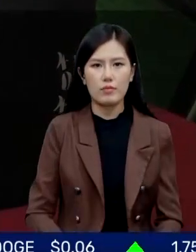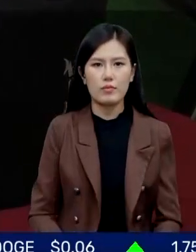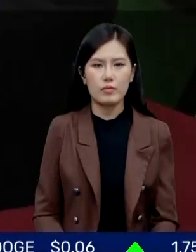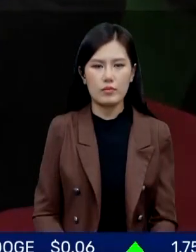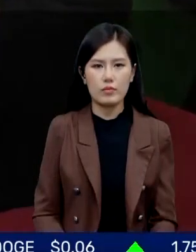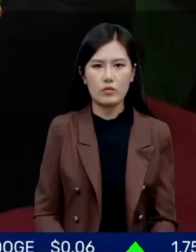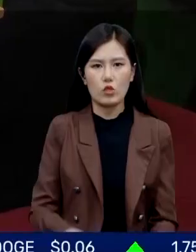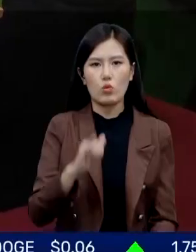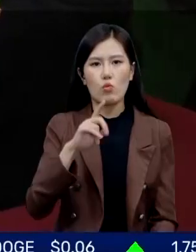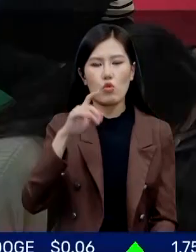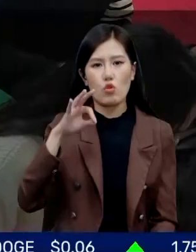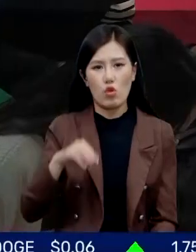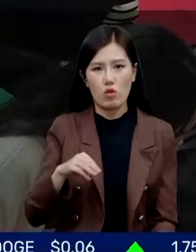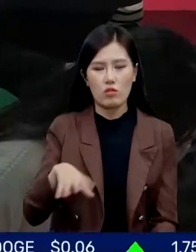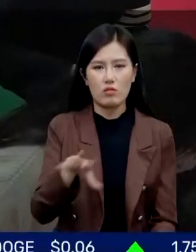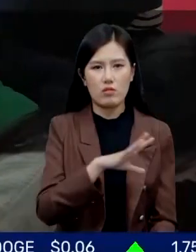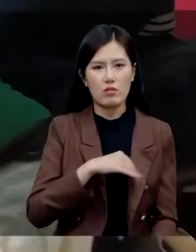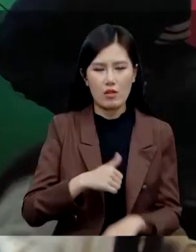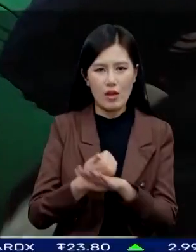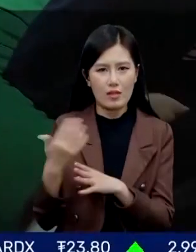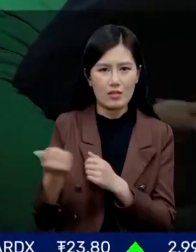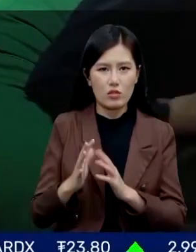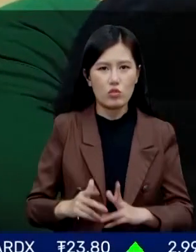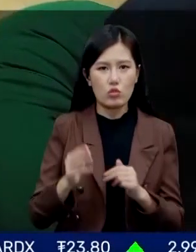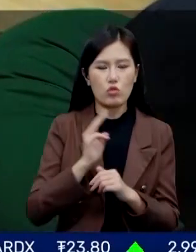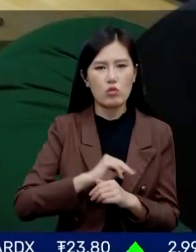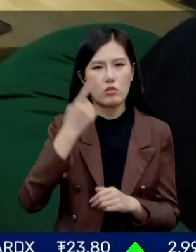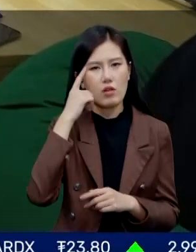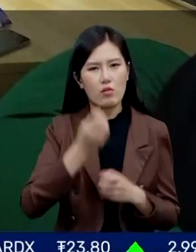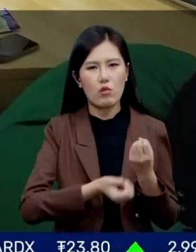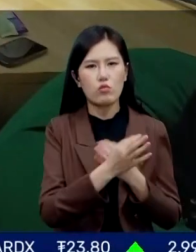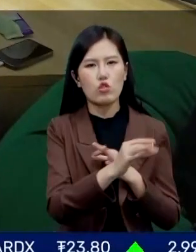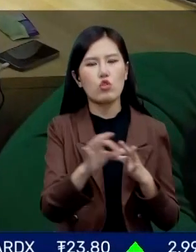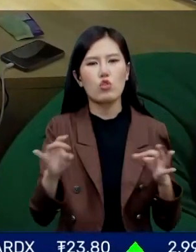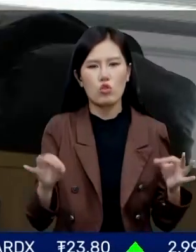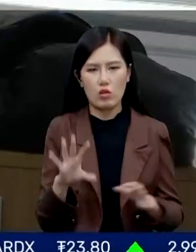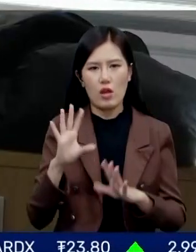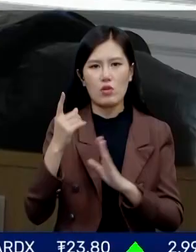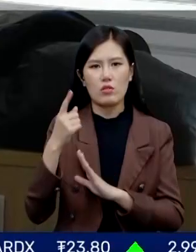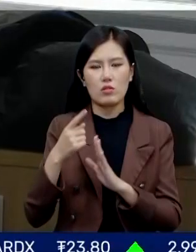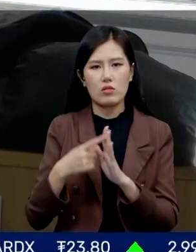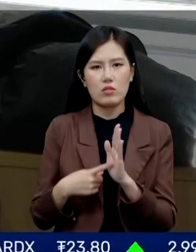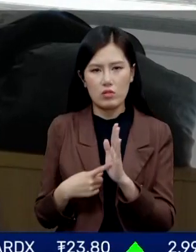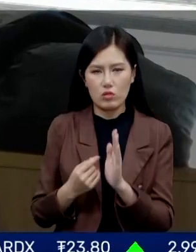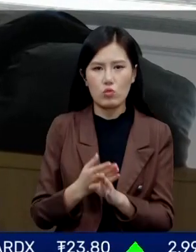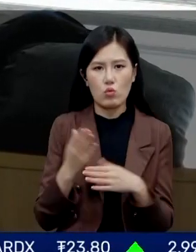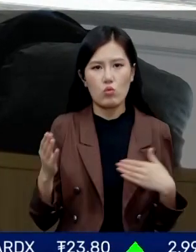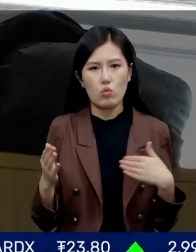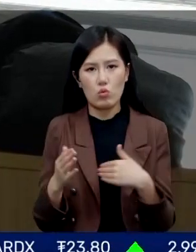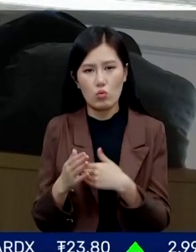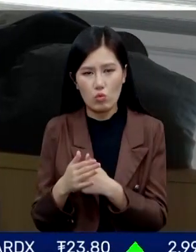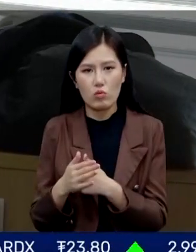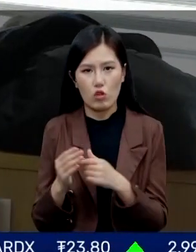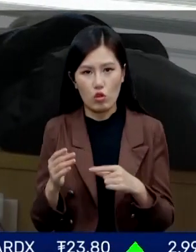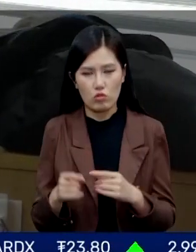Ийхүү хотын аялал жуулчлалыг хөгжүүлэхэд ямар шийдэл байгааг багууд танилцууллаа. За энэ сарыг дуустал үргэлжилсэн дата дуран хакатон өндөрлөж байгаа юм ба.